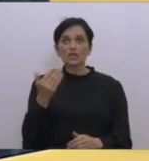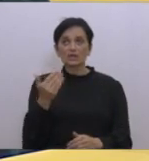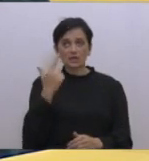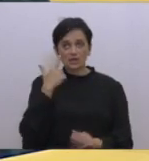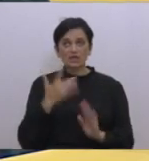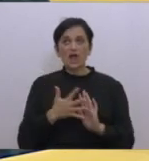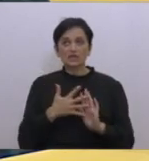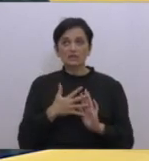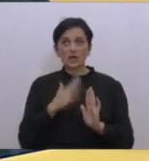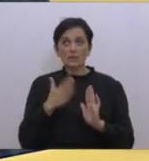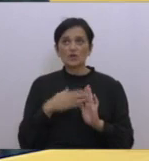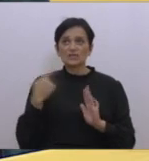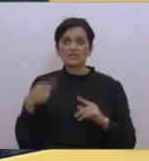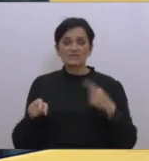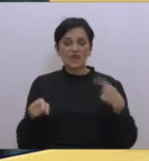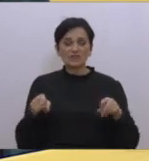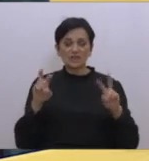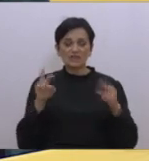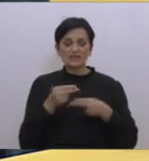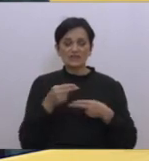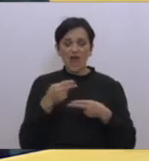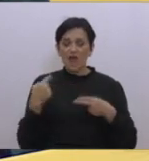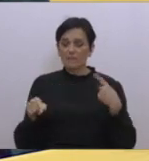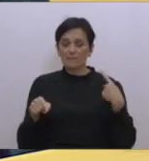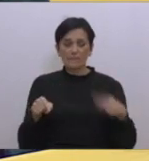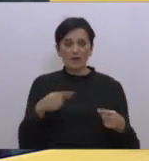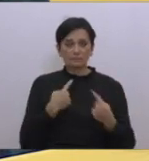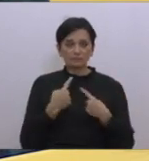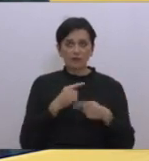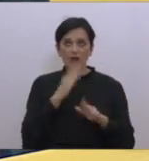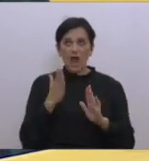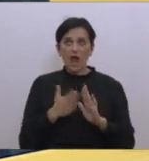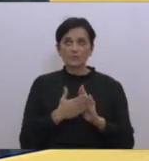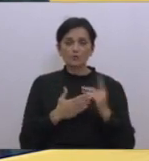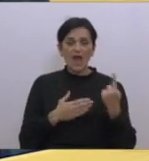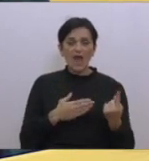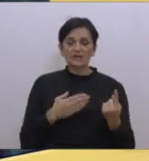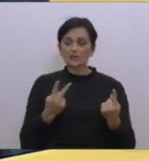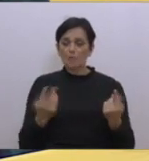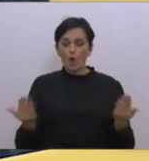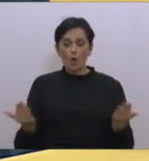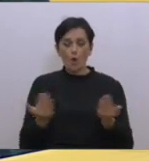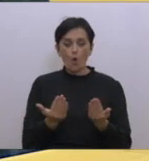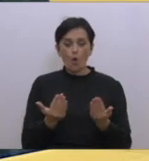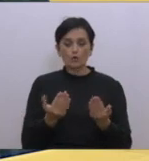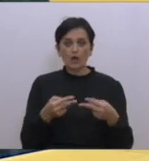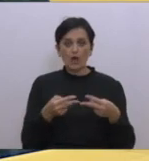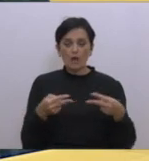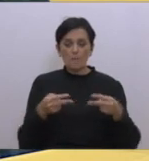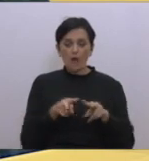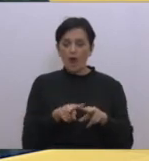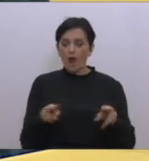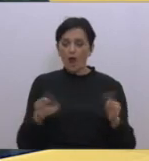გასაგები აბსოლუტურად სხვადასხვა თემებს ვეხებით ახლა და აბსოლუტურად ერთი მეორესთან რაღაცა ეგ პარალელის გავლის